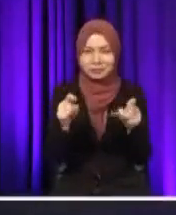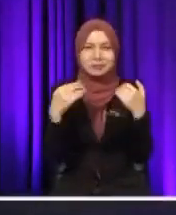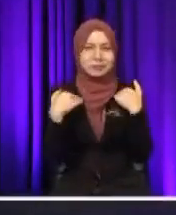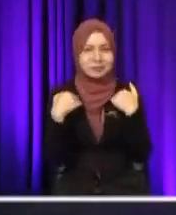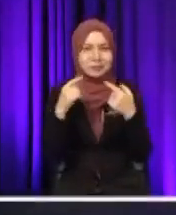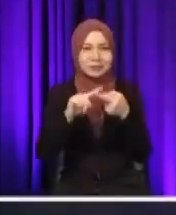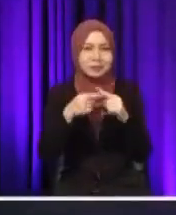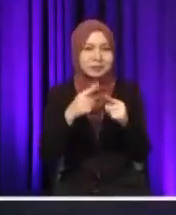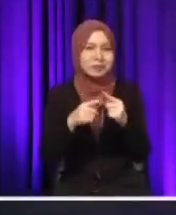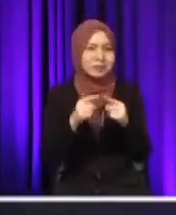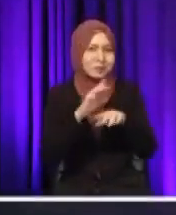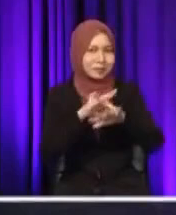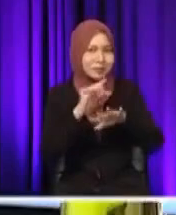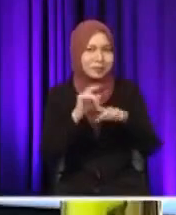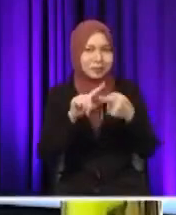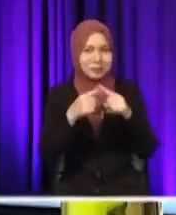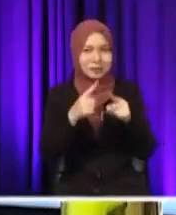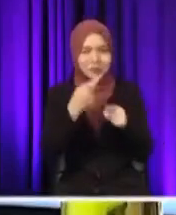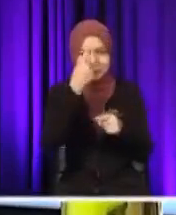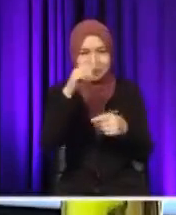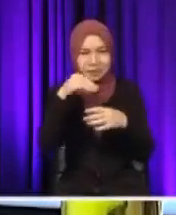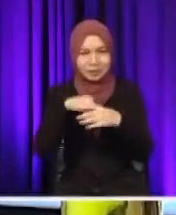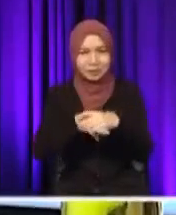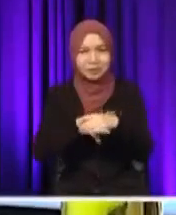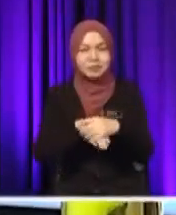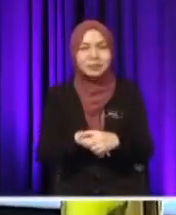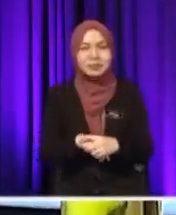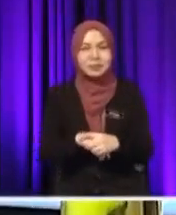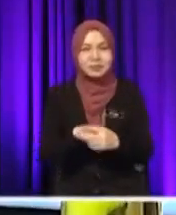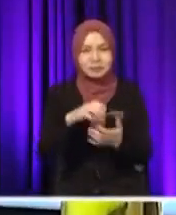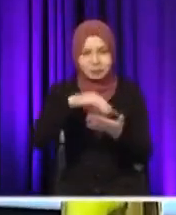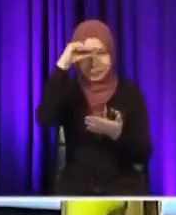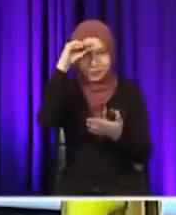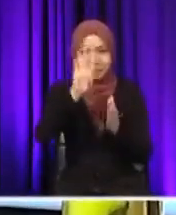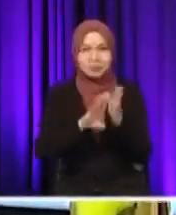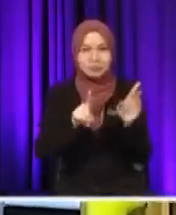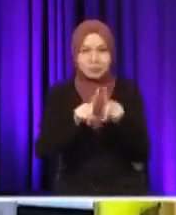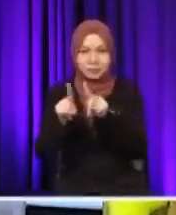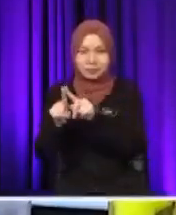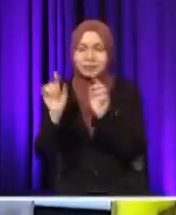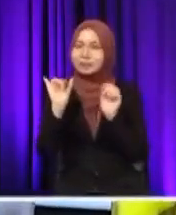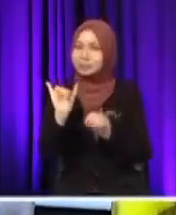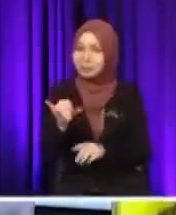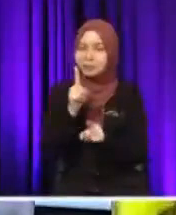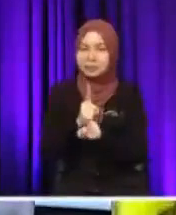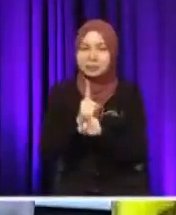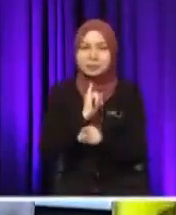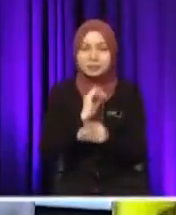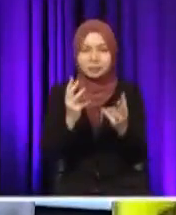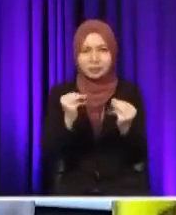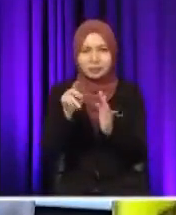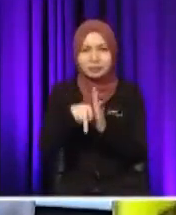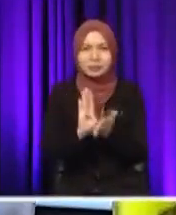kita. Okey. Nampaknya bukan kita berdua sajalah cikgu. Bukan kita berdua sahaja. Okey, nasib baik cikgu. Yeah. Saya pun perlukan pembantu dan rakan-rakan sekelas. Okay. Baiklah, jom